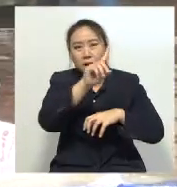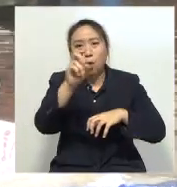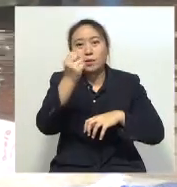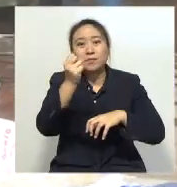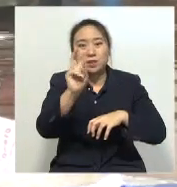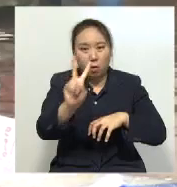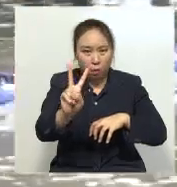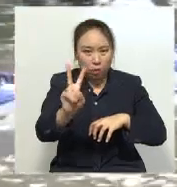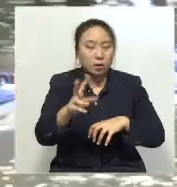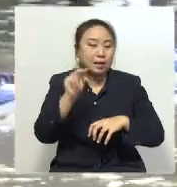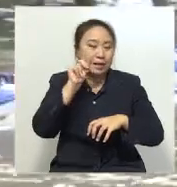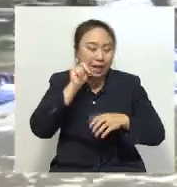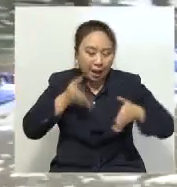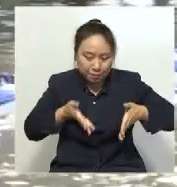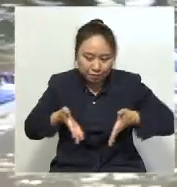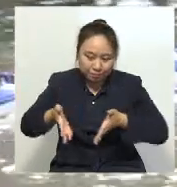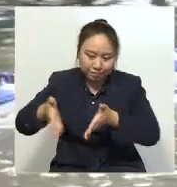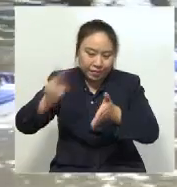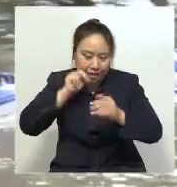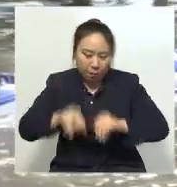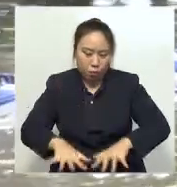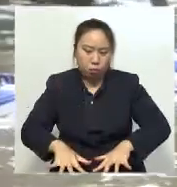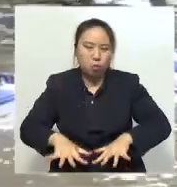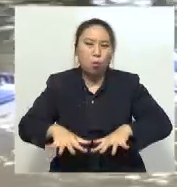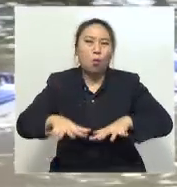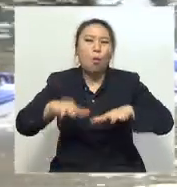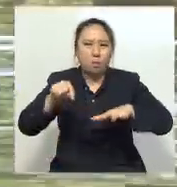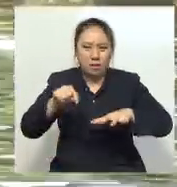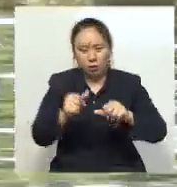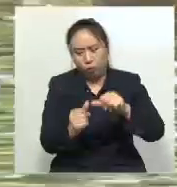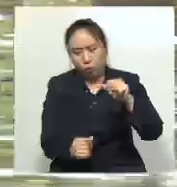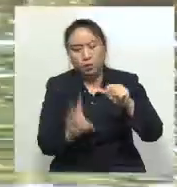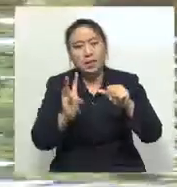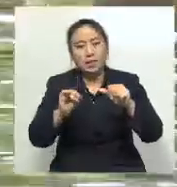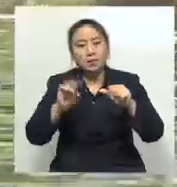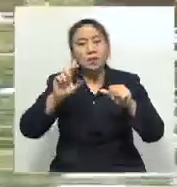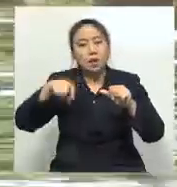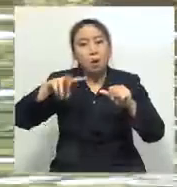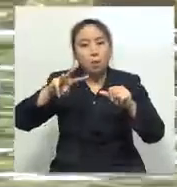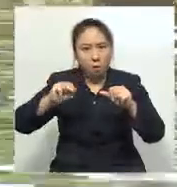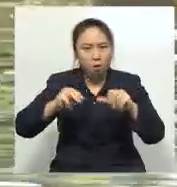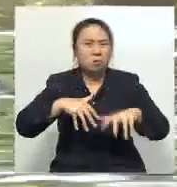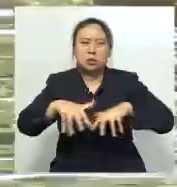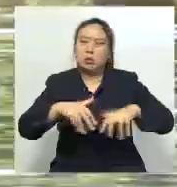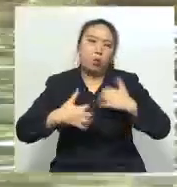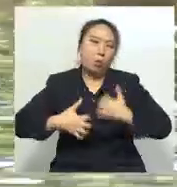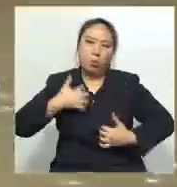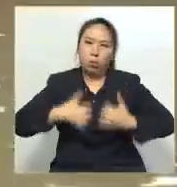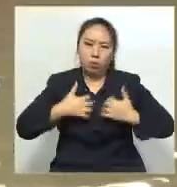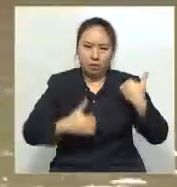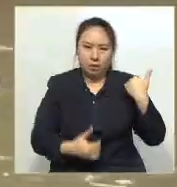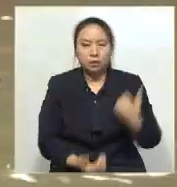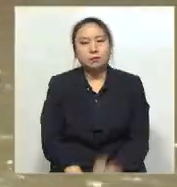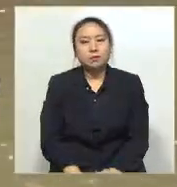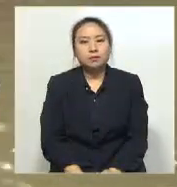ซึ่งน้ำท่วมในถนนก็อยู่สูงประมาณ70เซนติเมตรค่ะประชาชนส่วนใหญ่ก็ได้รับความเดือดร้อน